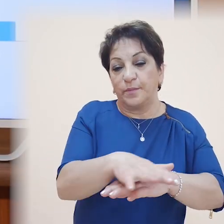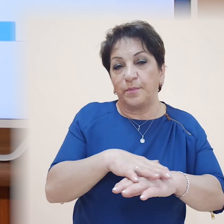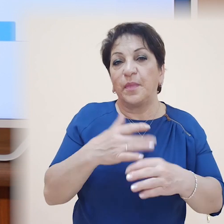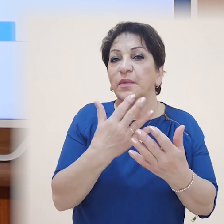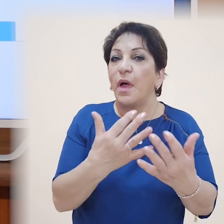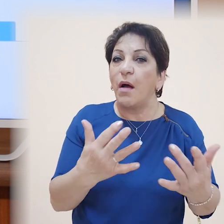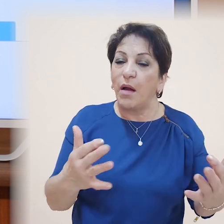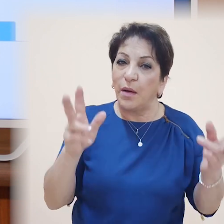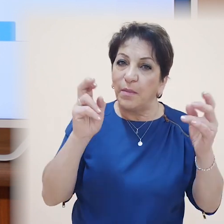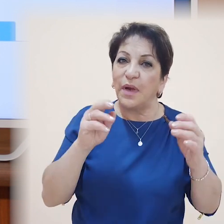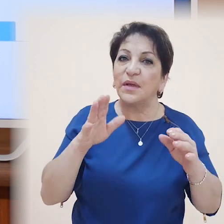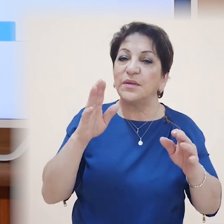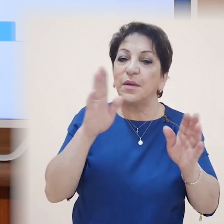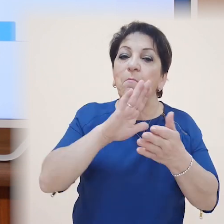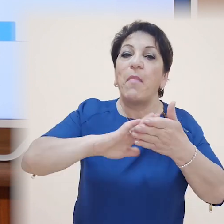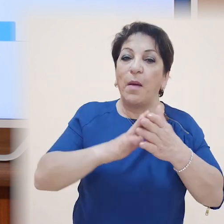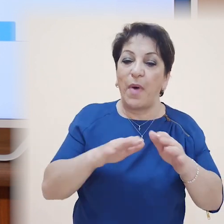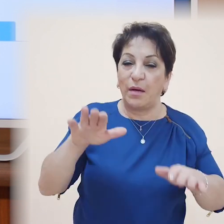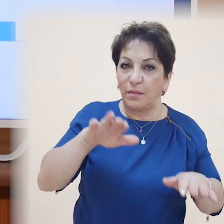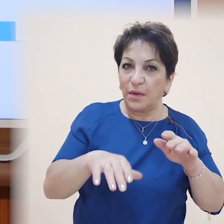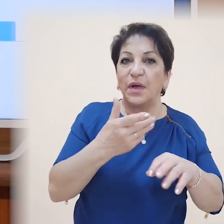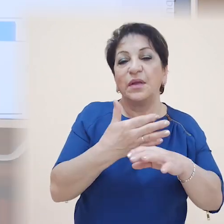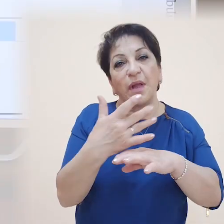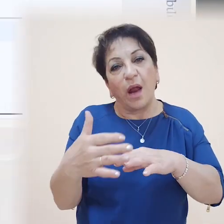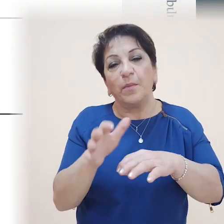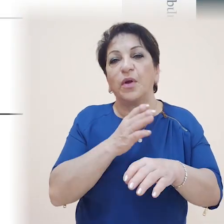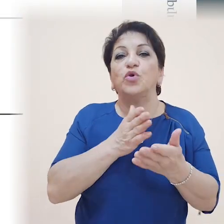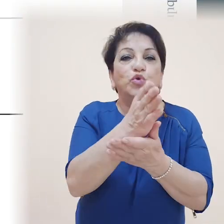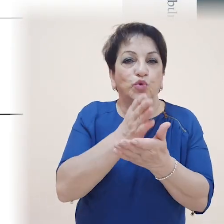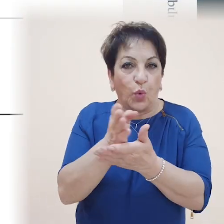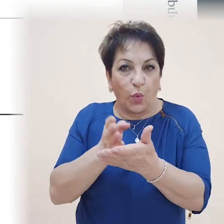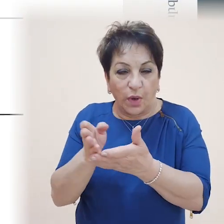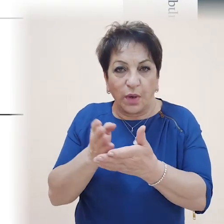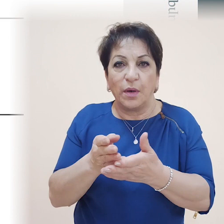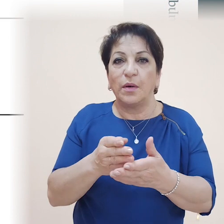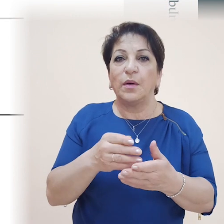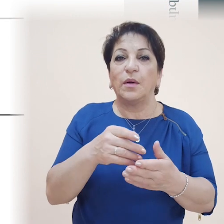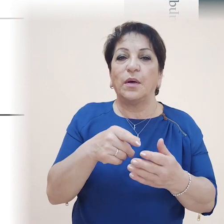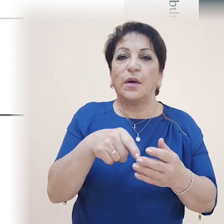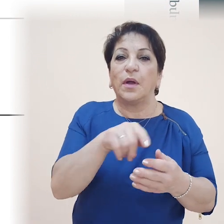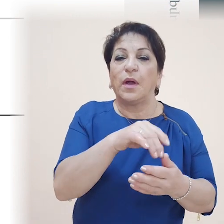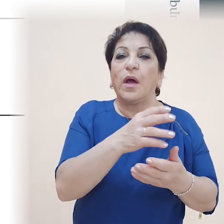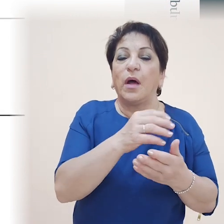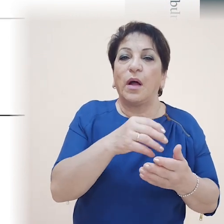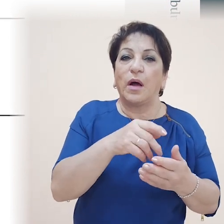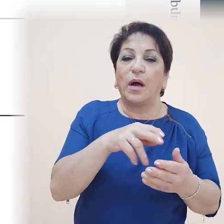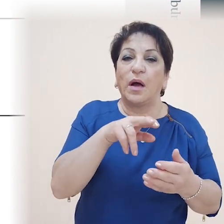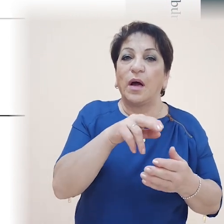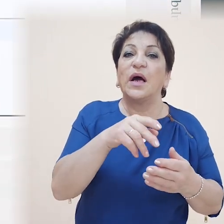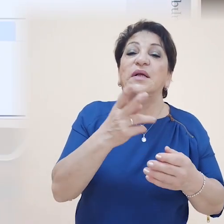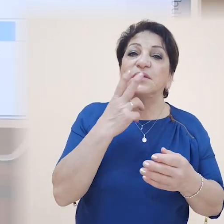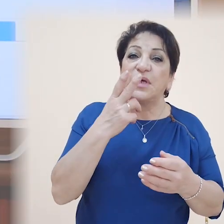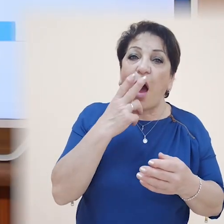մագերևույթի բազմազանությամբ, գյուղատ ընտեսությունն էլ բազմաջուղ է և բազմազան է։ Հայասնավորապես ծածրադիր վայրերում մշակում են